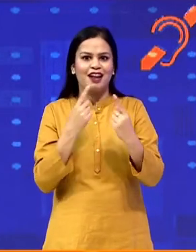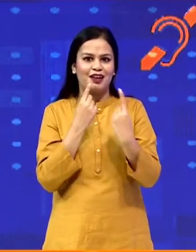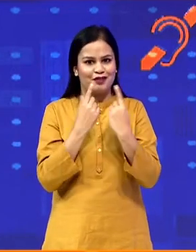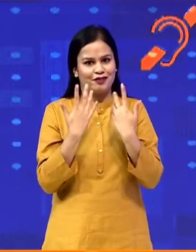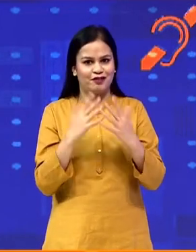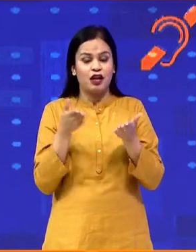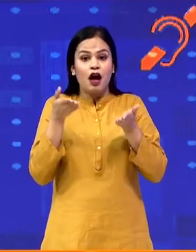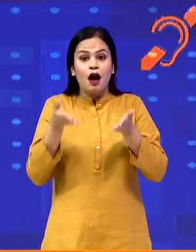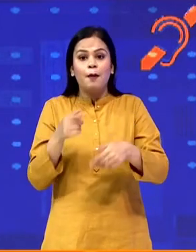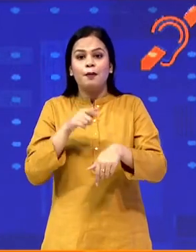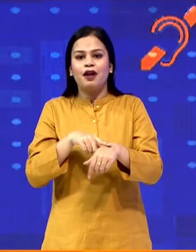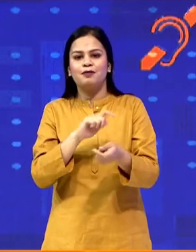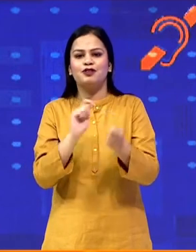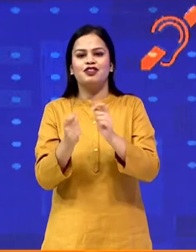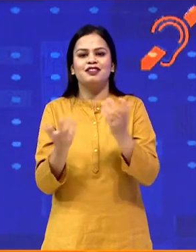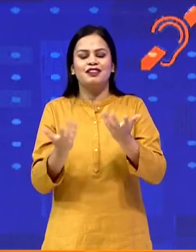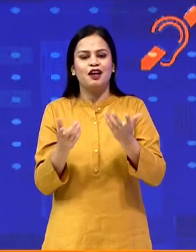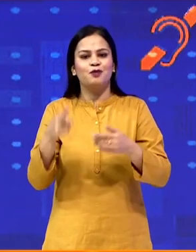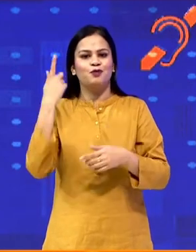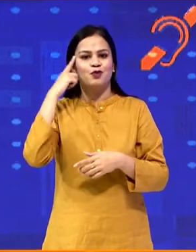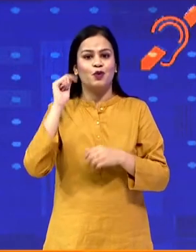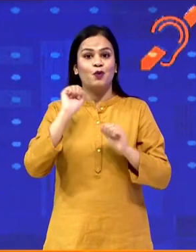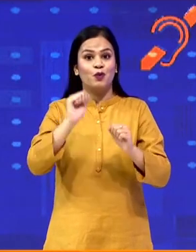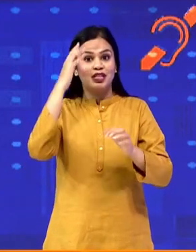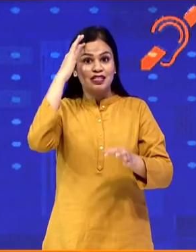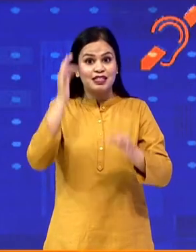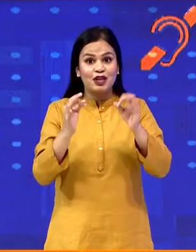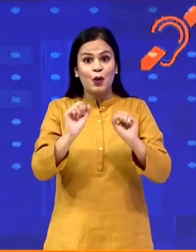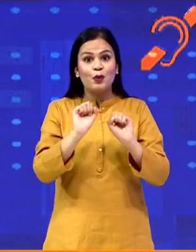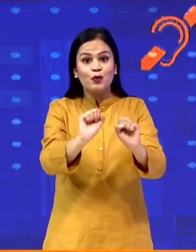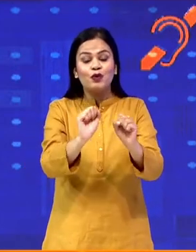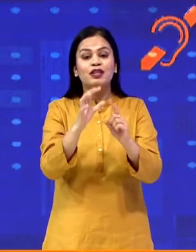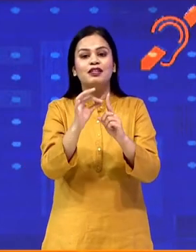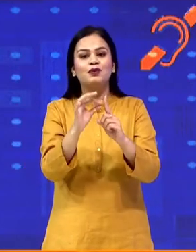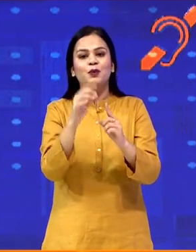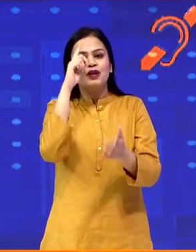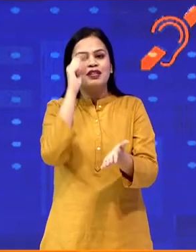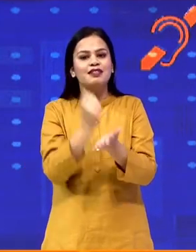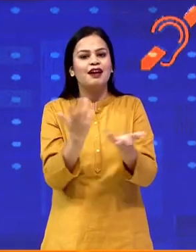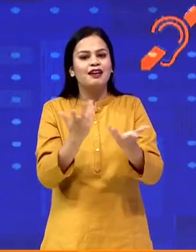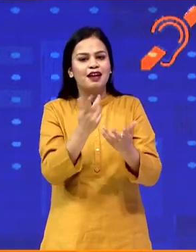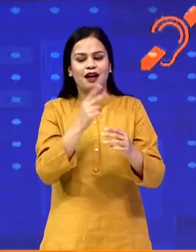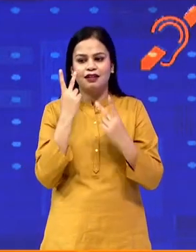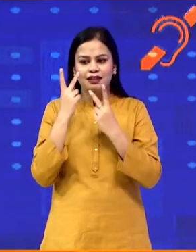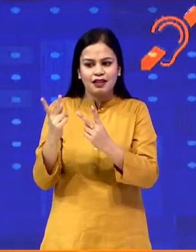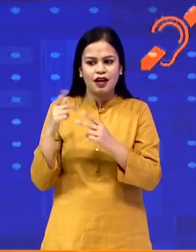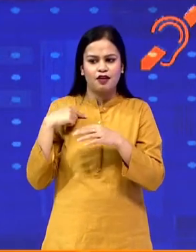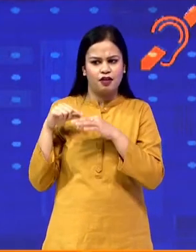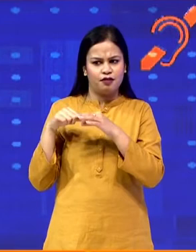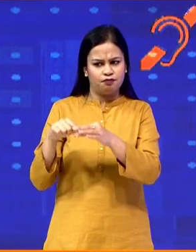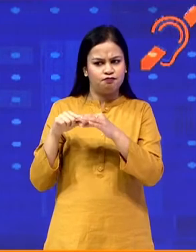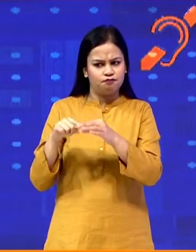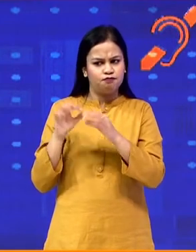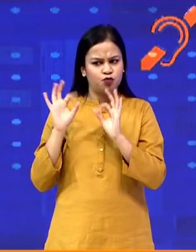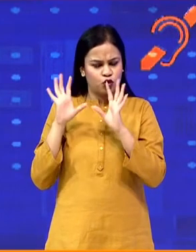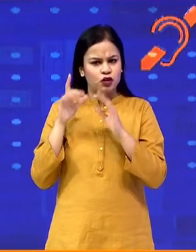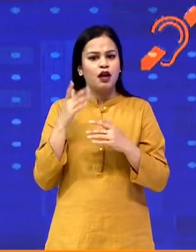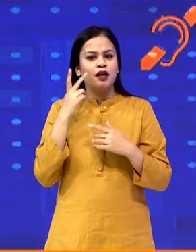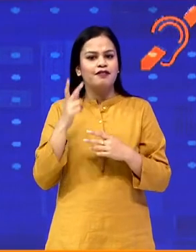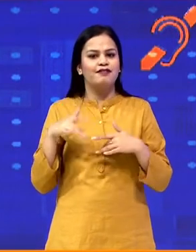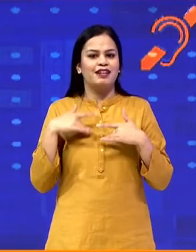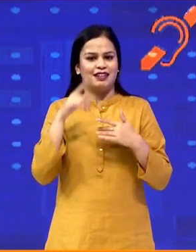वक्त आपके अदालत में आज की जज फॉर्मल यूनियन मिनिस्टर दिनेश त्रिवेदी के फैसला